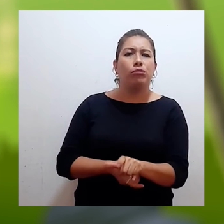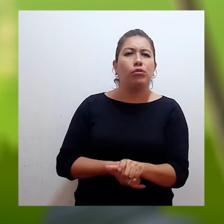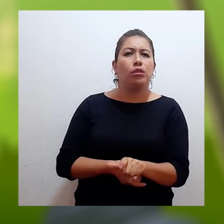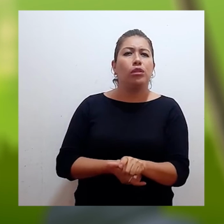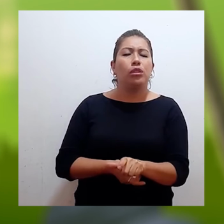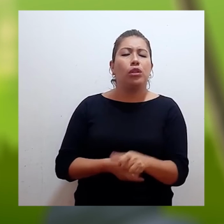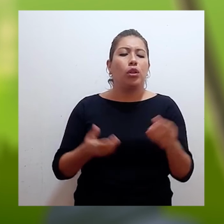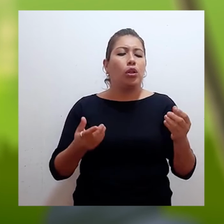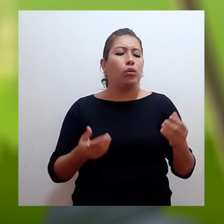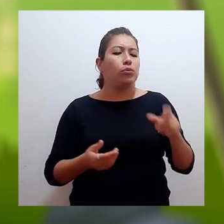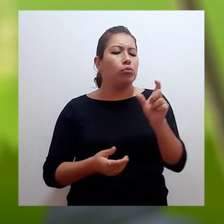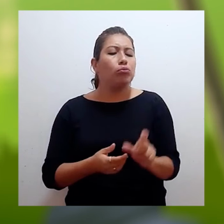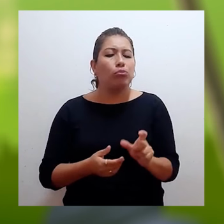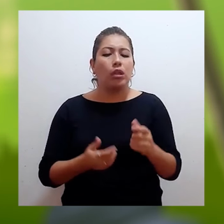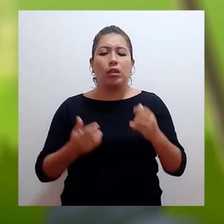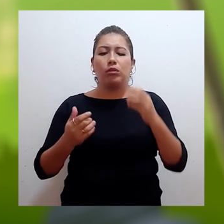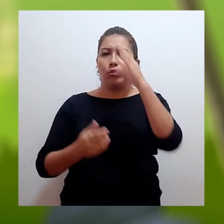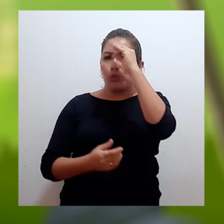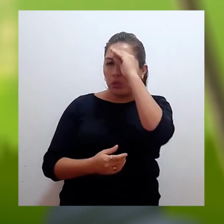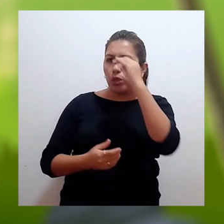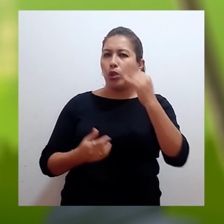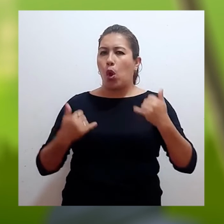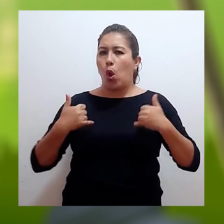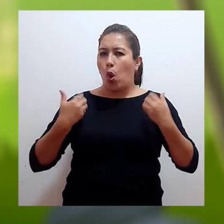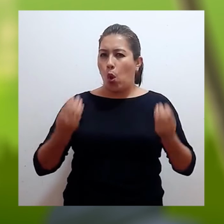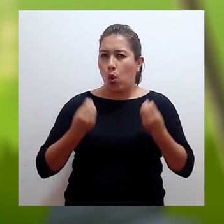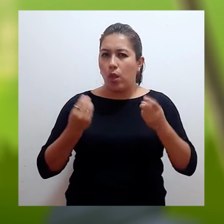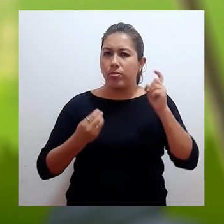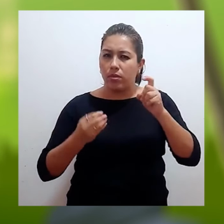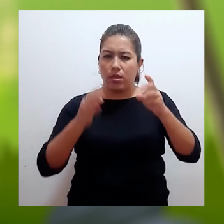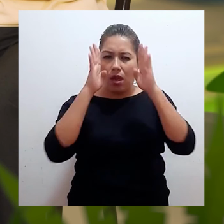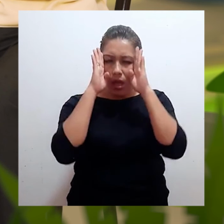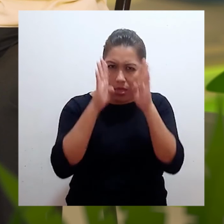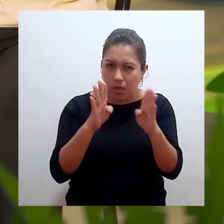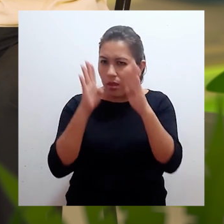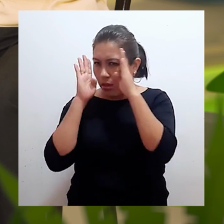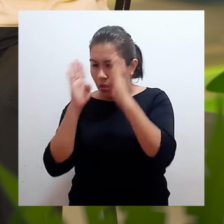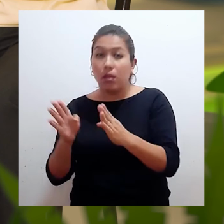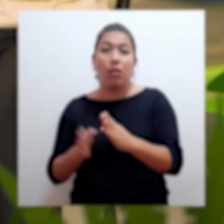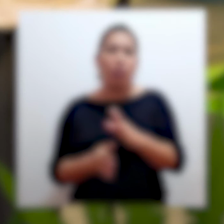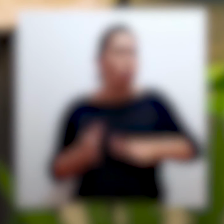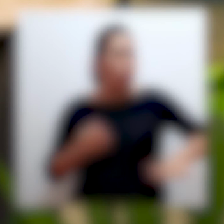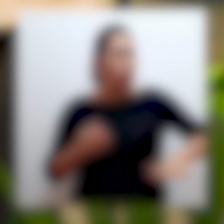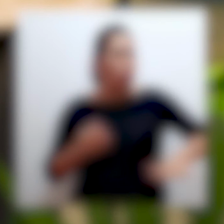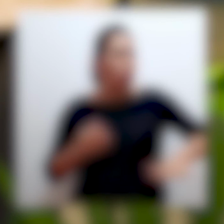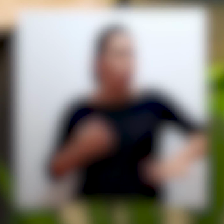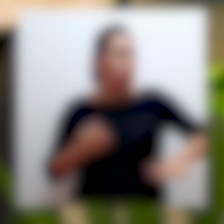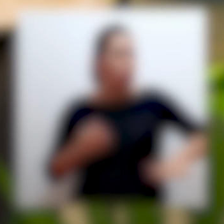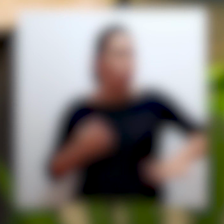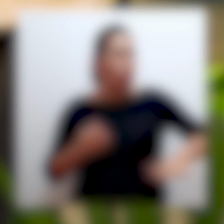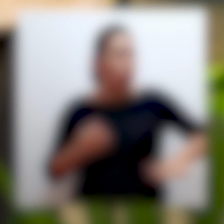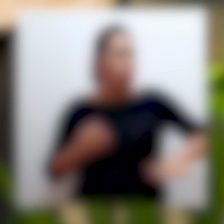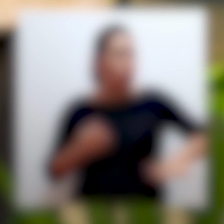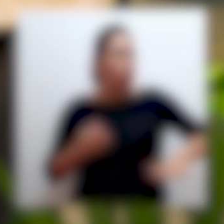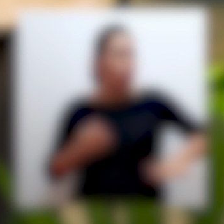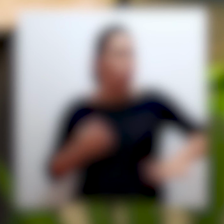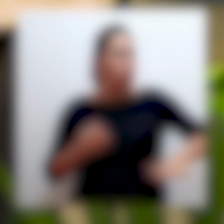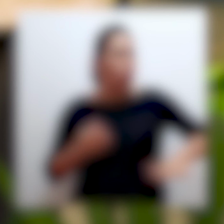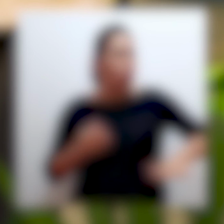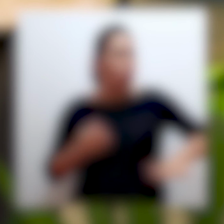kwa gì rì nhu mà rì tà pè nà chà kà. Rita aku nang upe tu. Ega wo